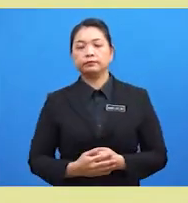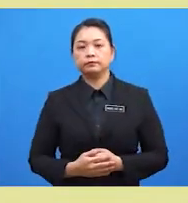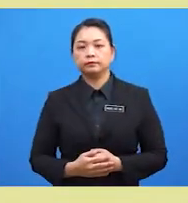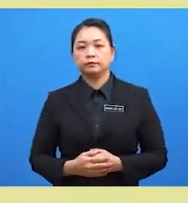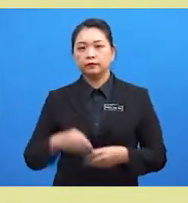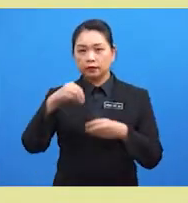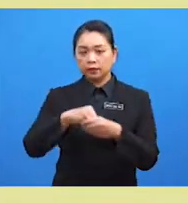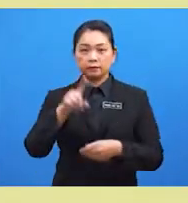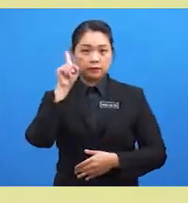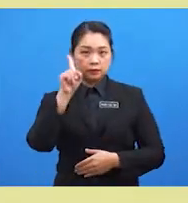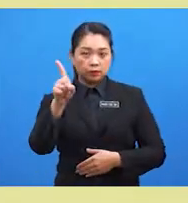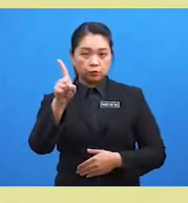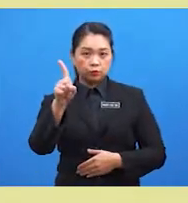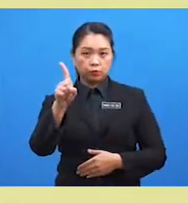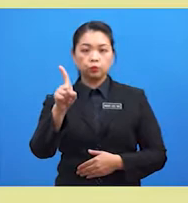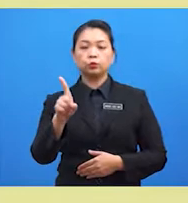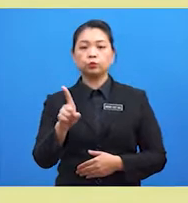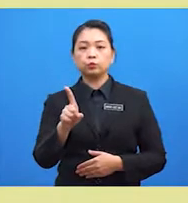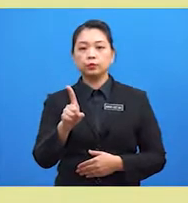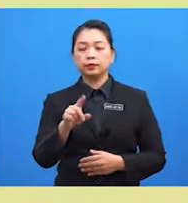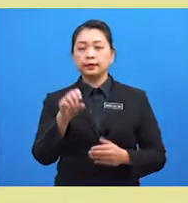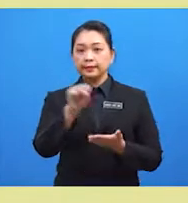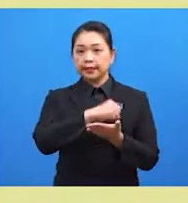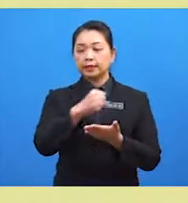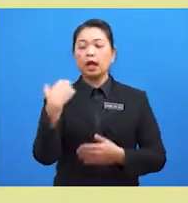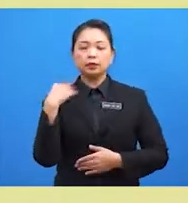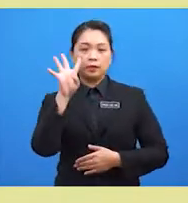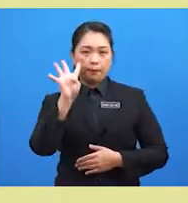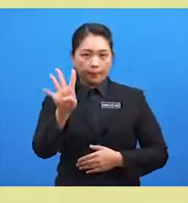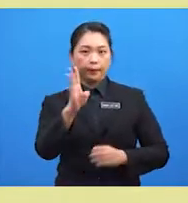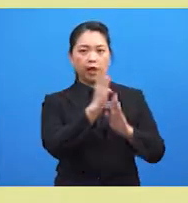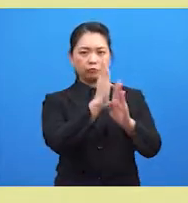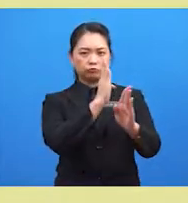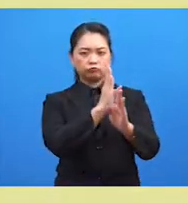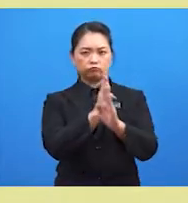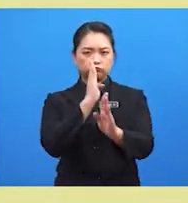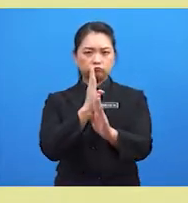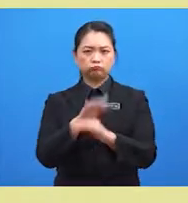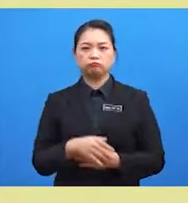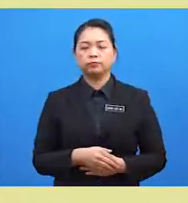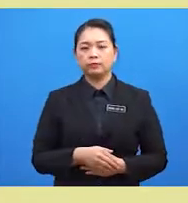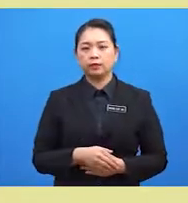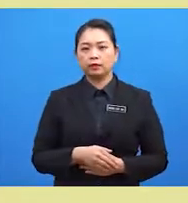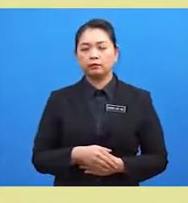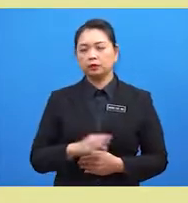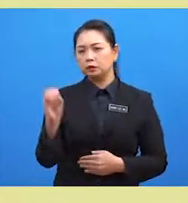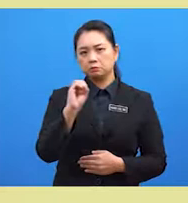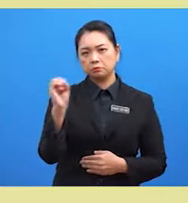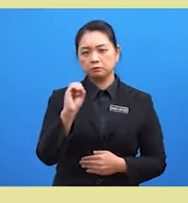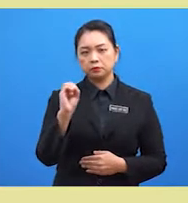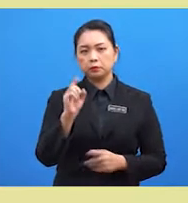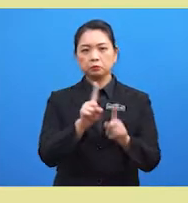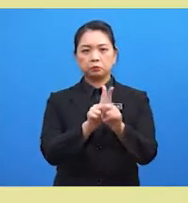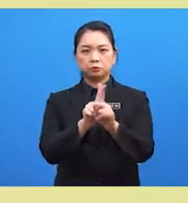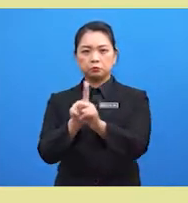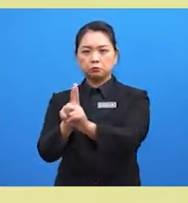Dalam serangkap syair terdapat 4 baris. Syair tidak mempunyai pembayang.